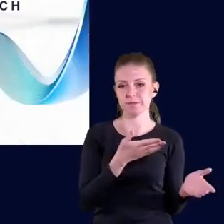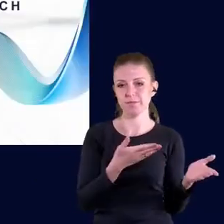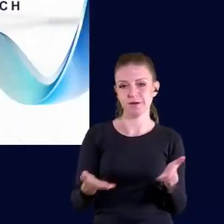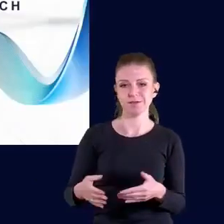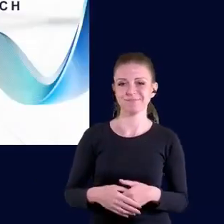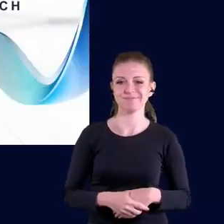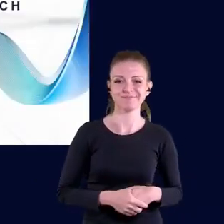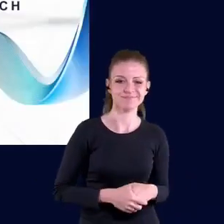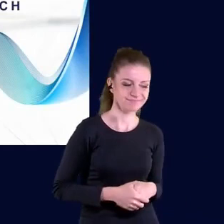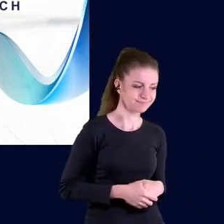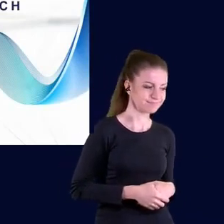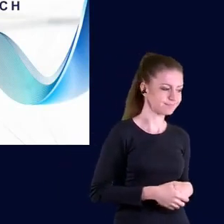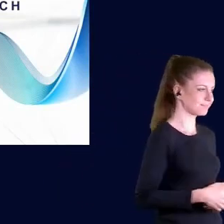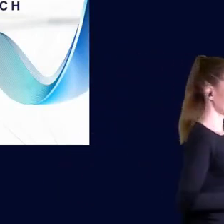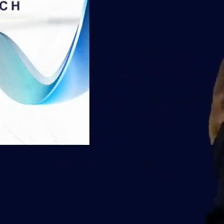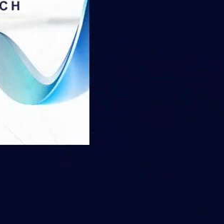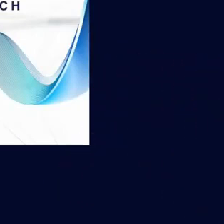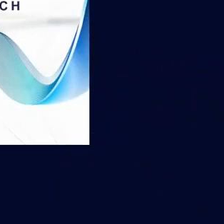was